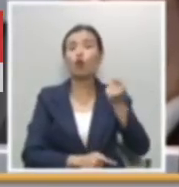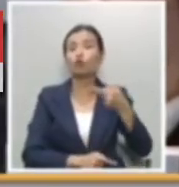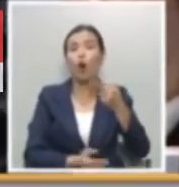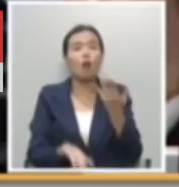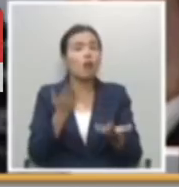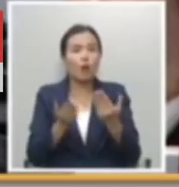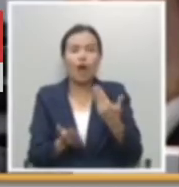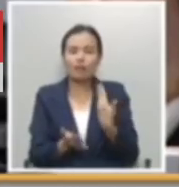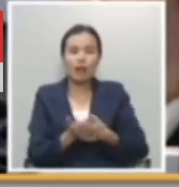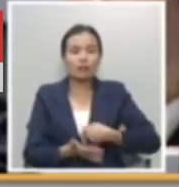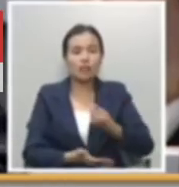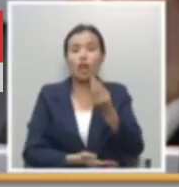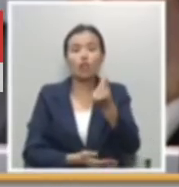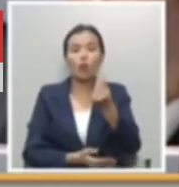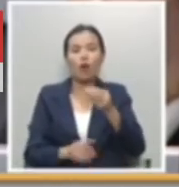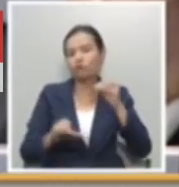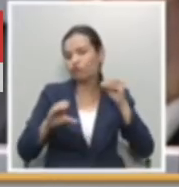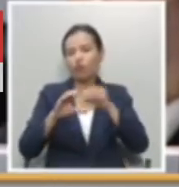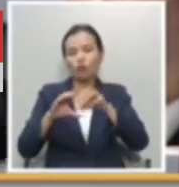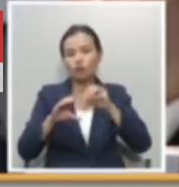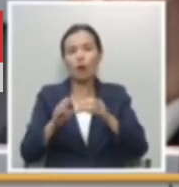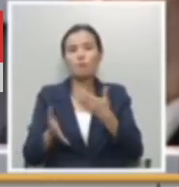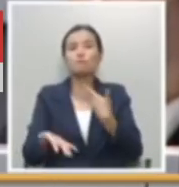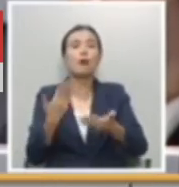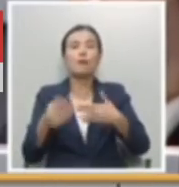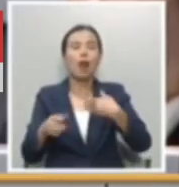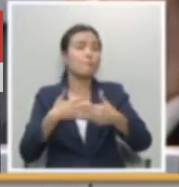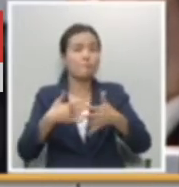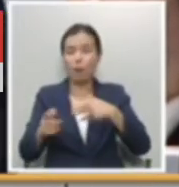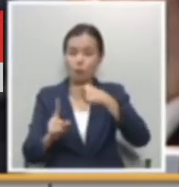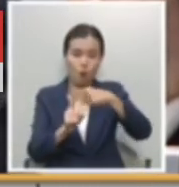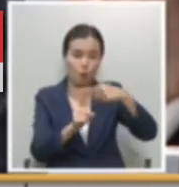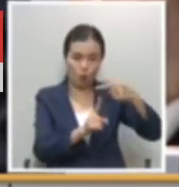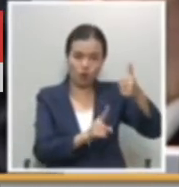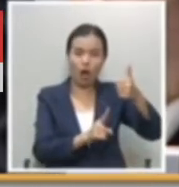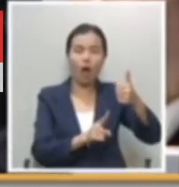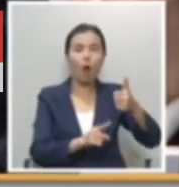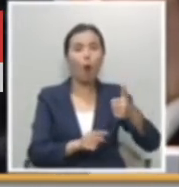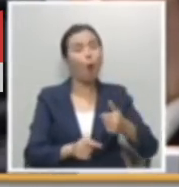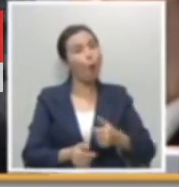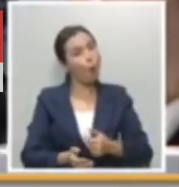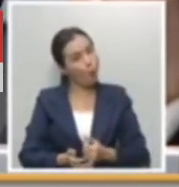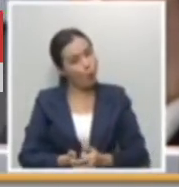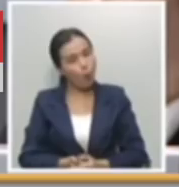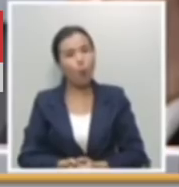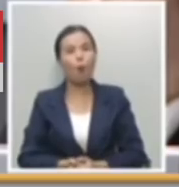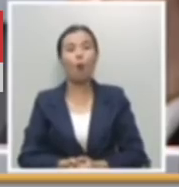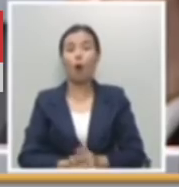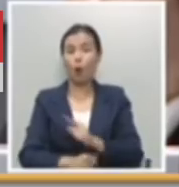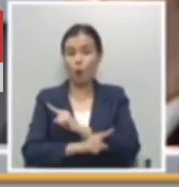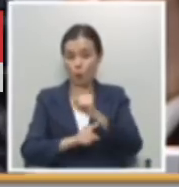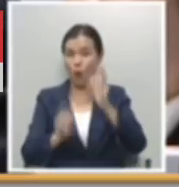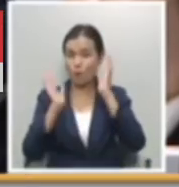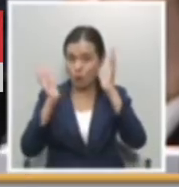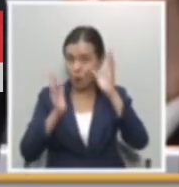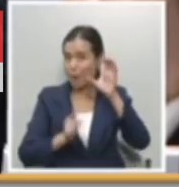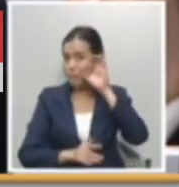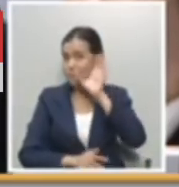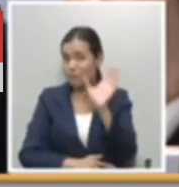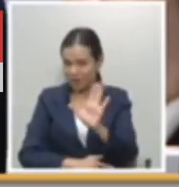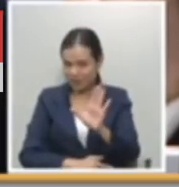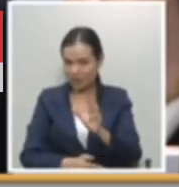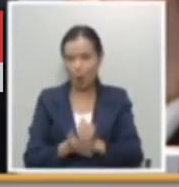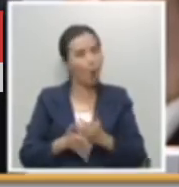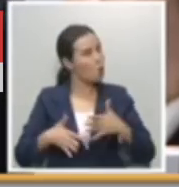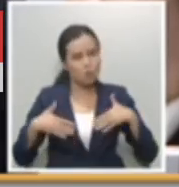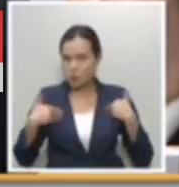ท.จะมีค่าใช้จ่ายสูงเท่าไหร่มึงยัดใส่ไปเลยไม่เป็นไรบวกไปได้โอ้โหแบบนี้เดี๋ยวเจอกันในวันอภิปรายไม่ไว้วางใจมัน